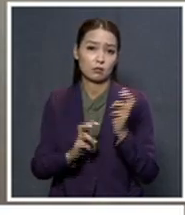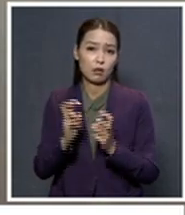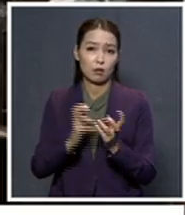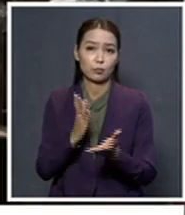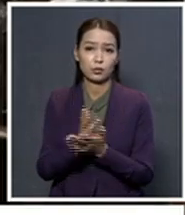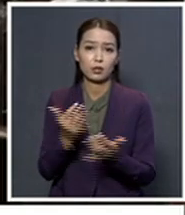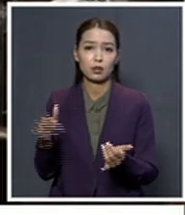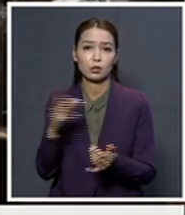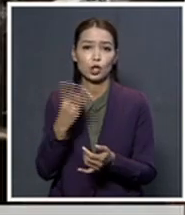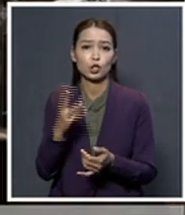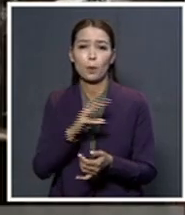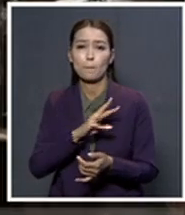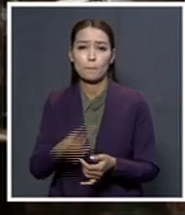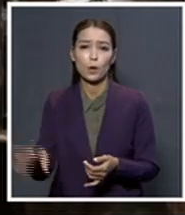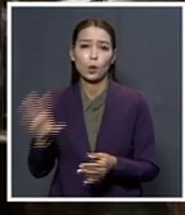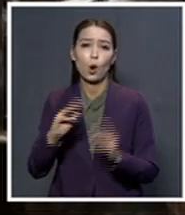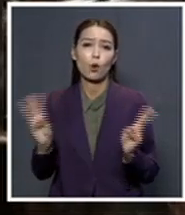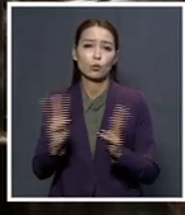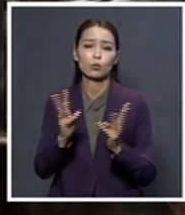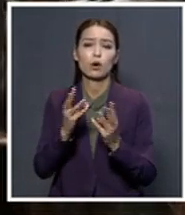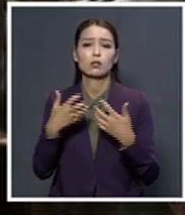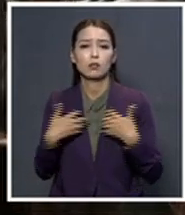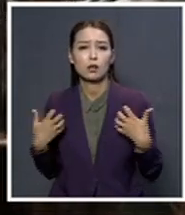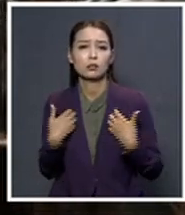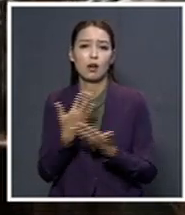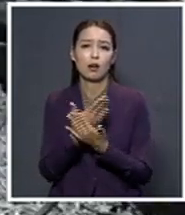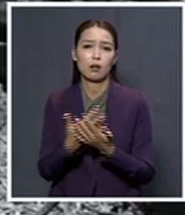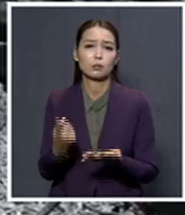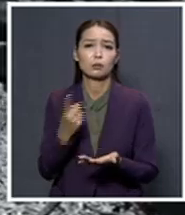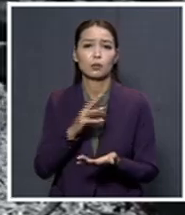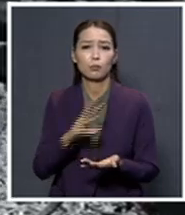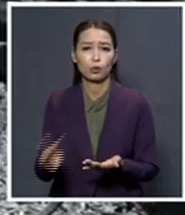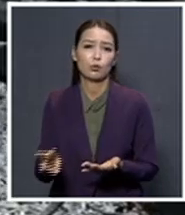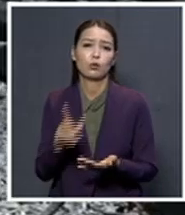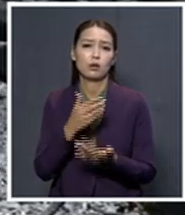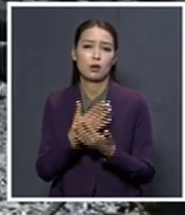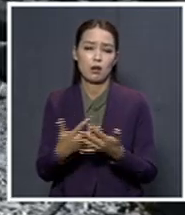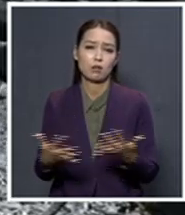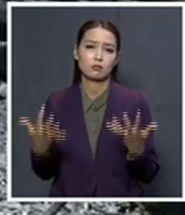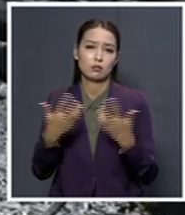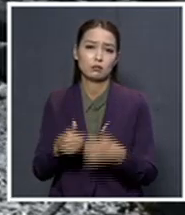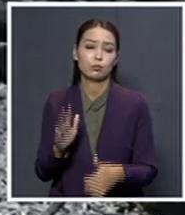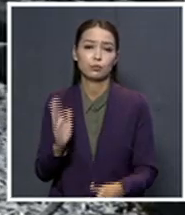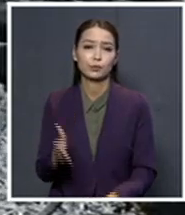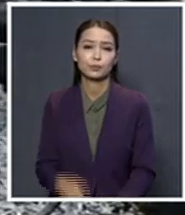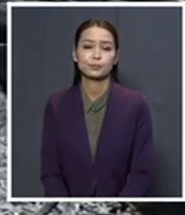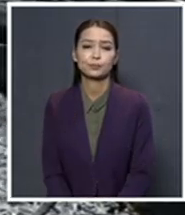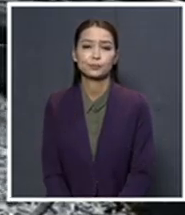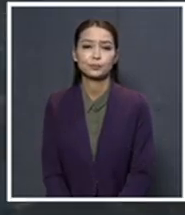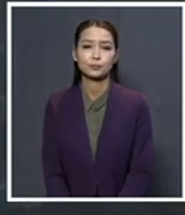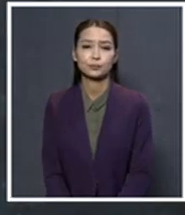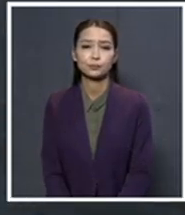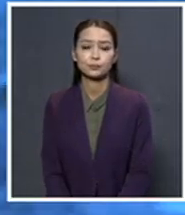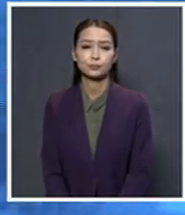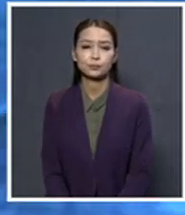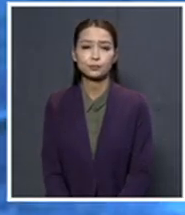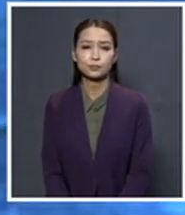3 миллионға жуық өсімдік пен жануар түрінің және 1 миллион үндістің мекен саналады.